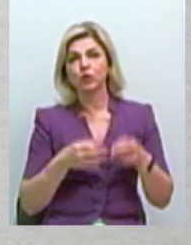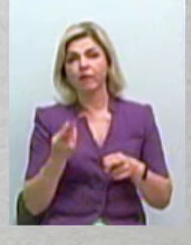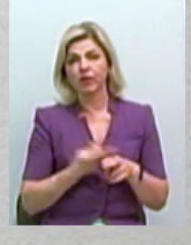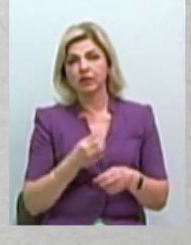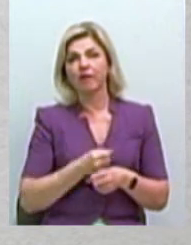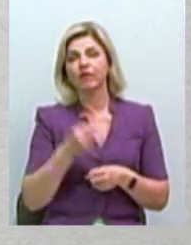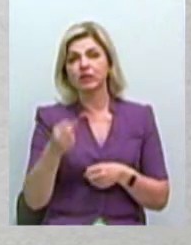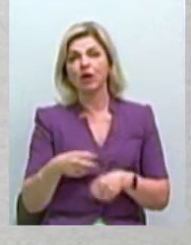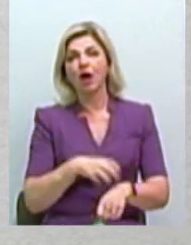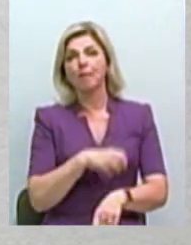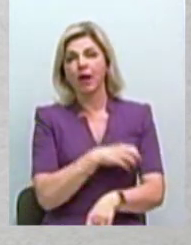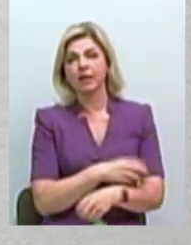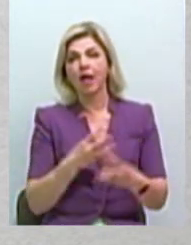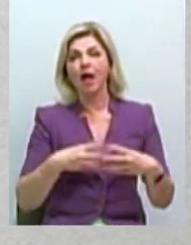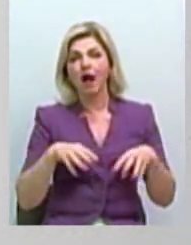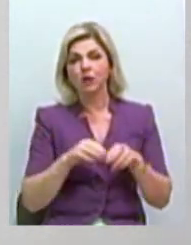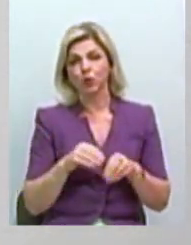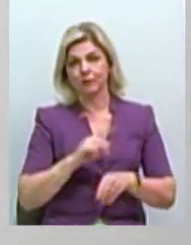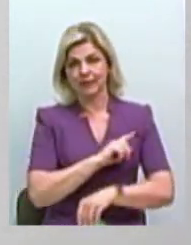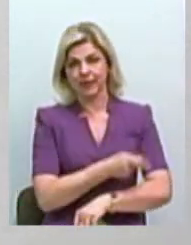– політична партія «Разом сила».